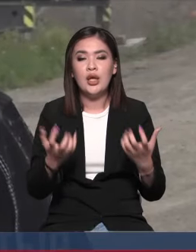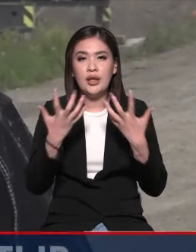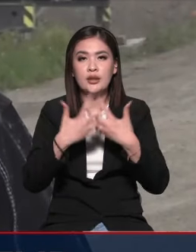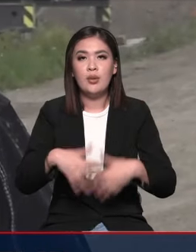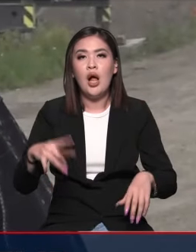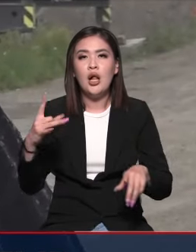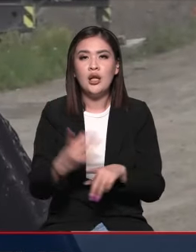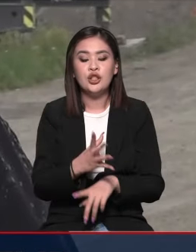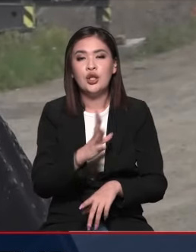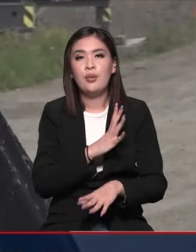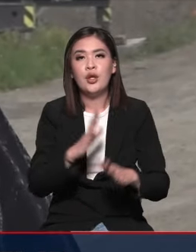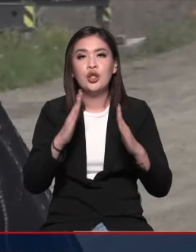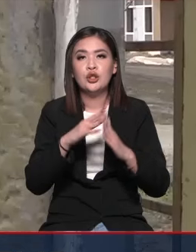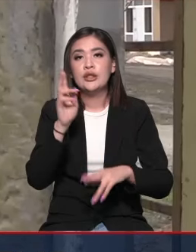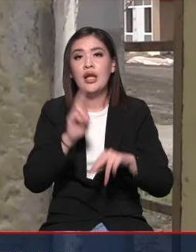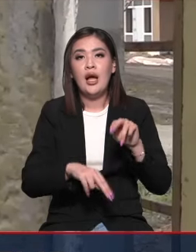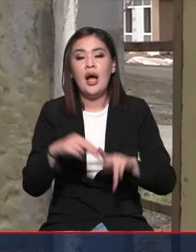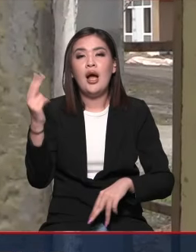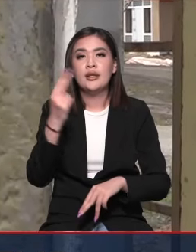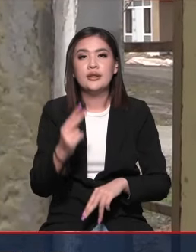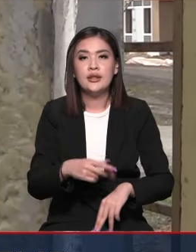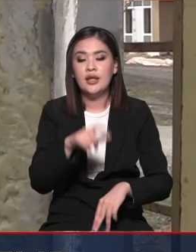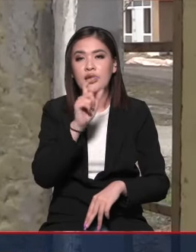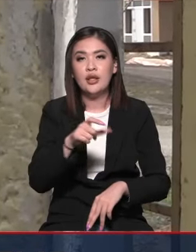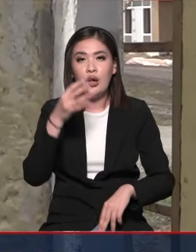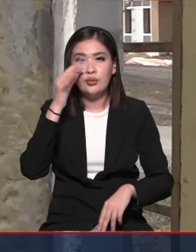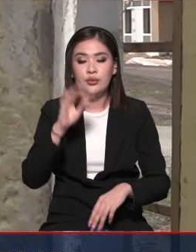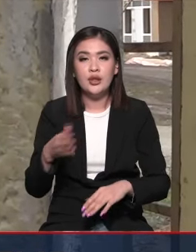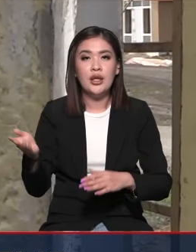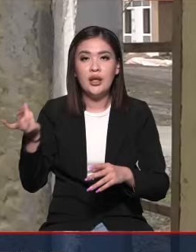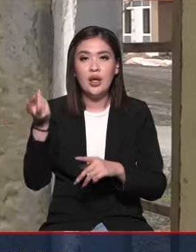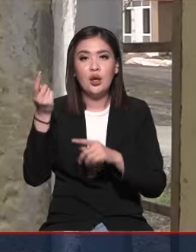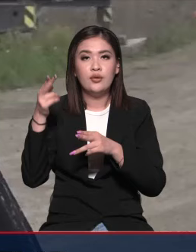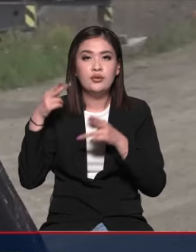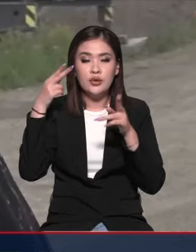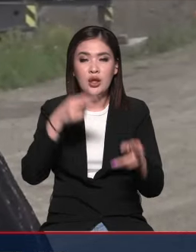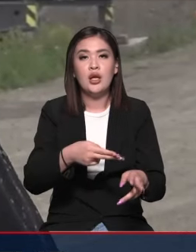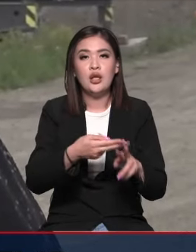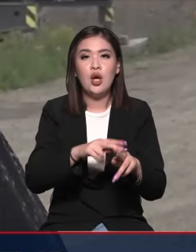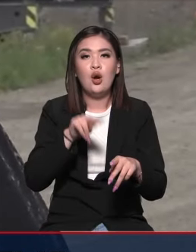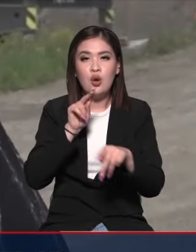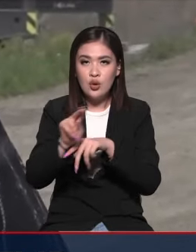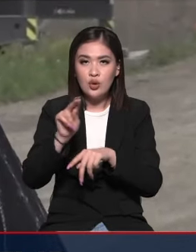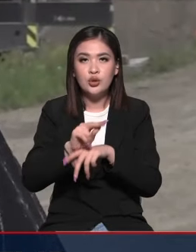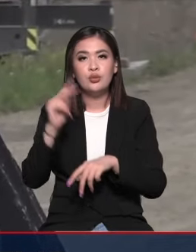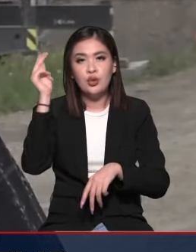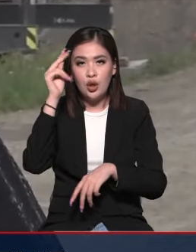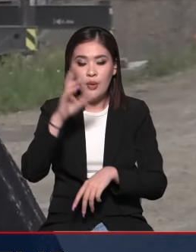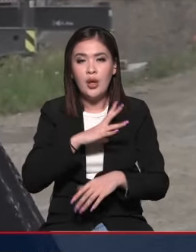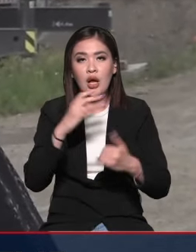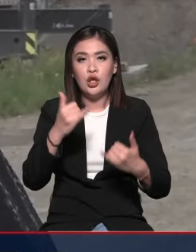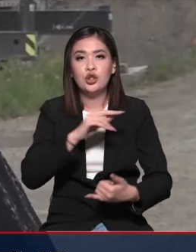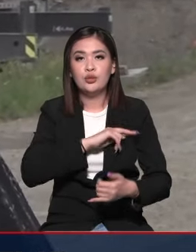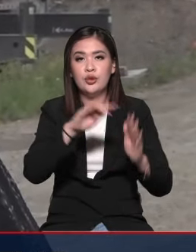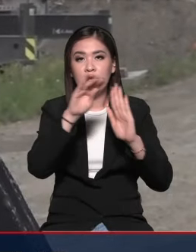Алғашқы баспаналарды саларда Астанадан мамандар келіп, жергілікті құрылысшыларды арнайы оқытып, үйретті. Қазір барлық жұмыс кестеге